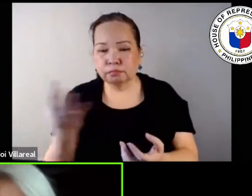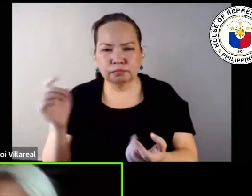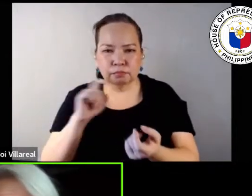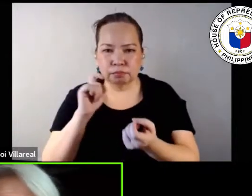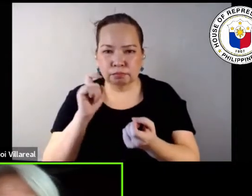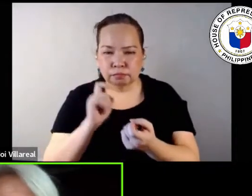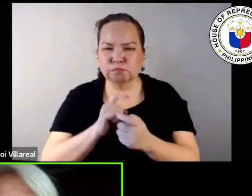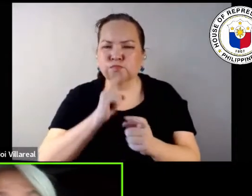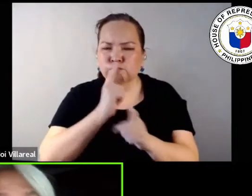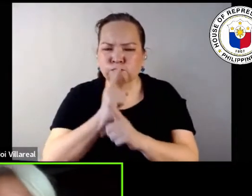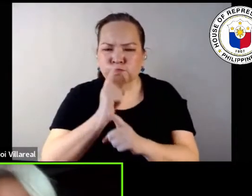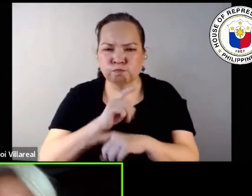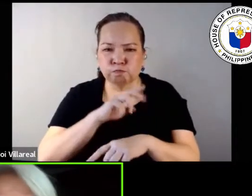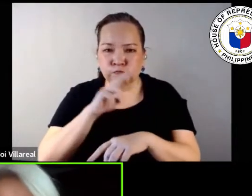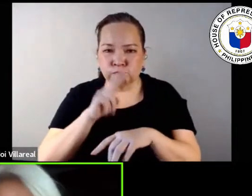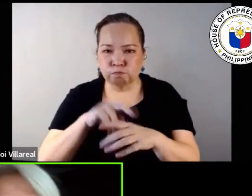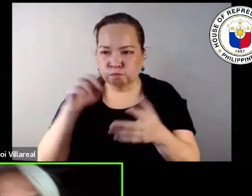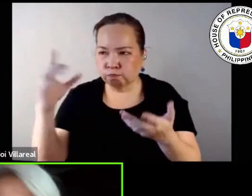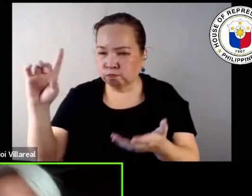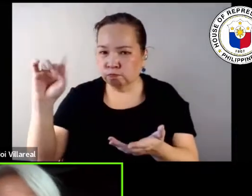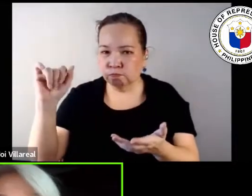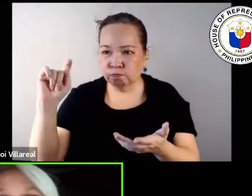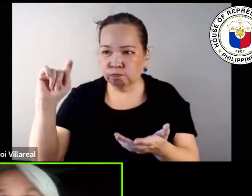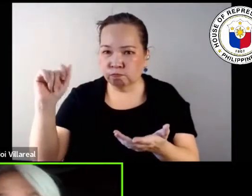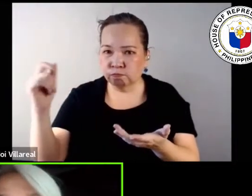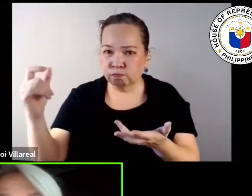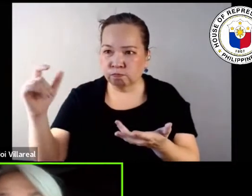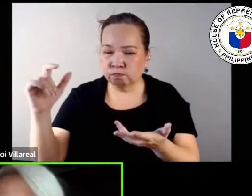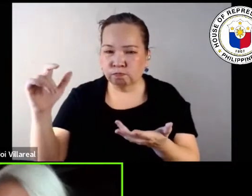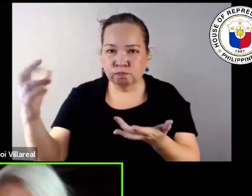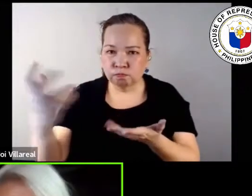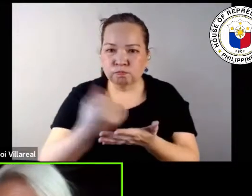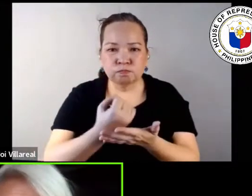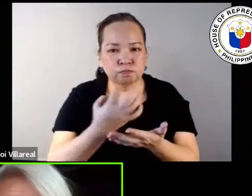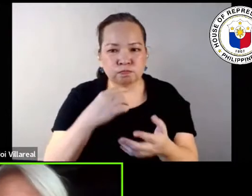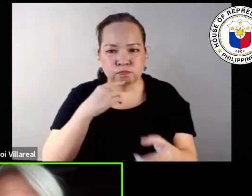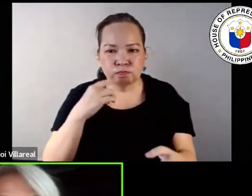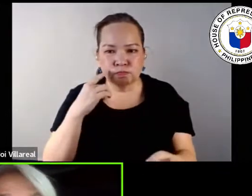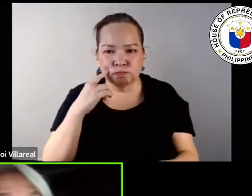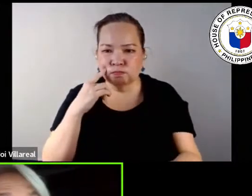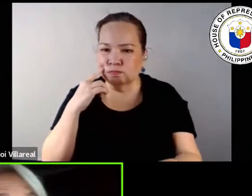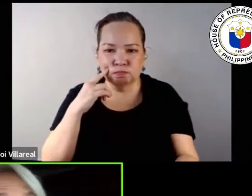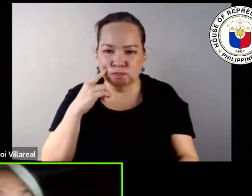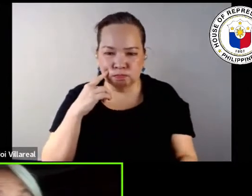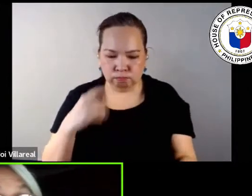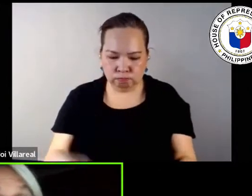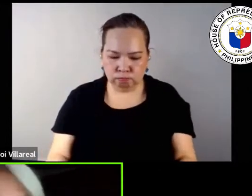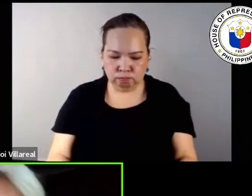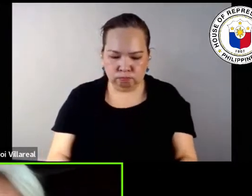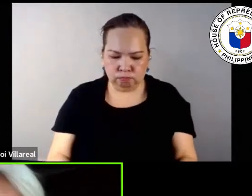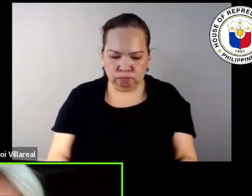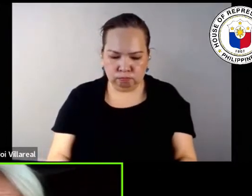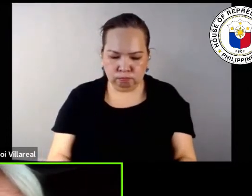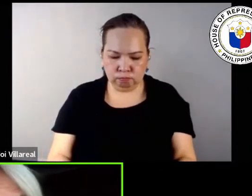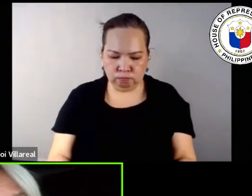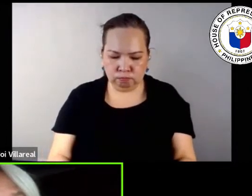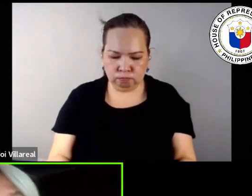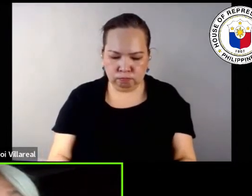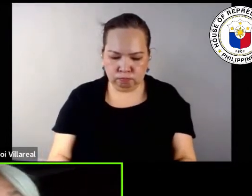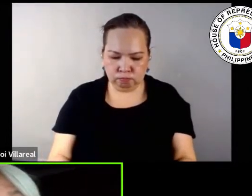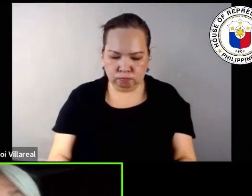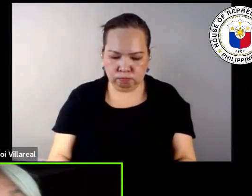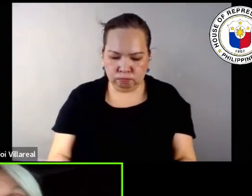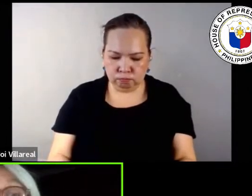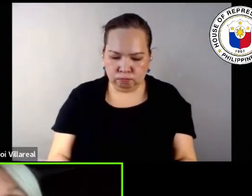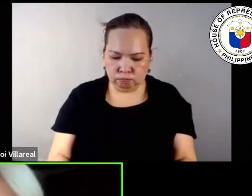ng opisyal na mga datos ukol sa ilan nga ba ang deaf at ilan dito ay mga bata,